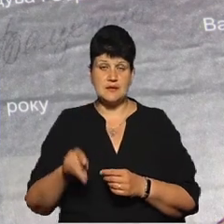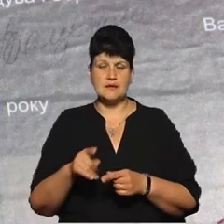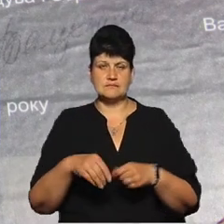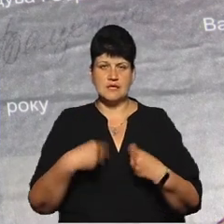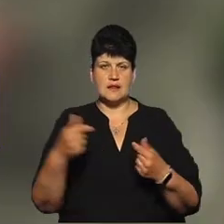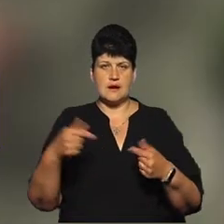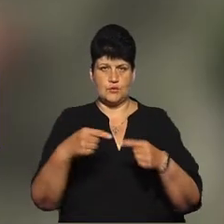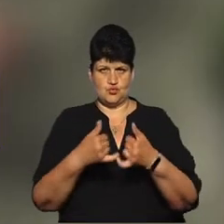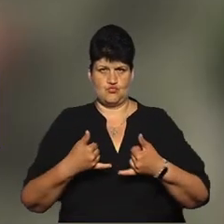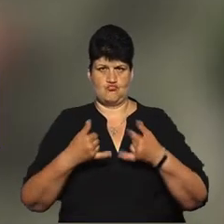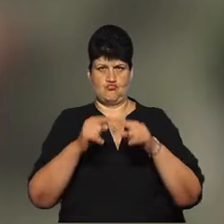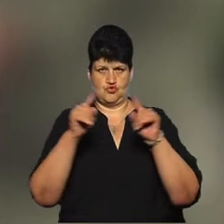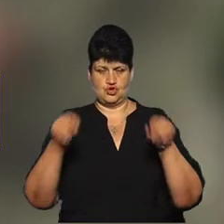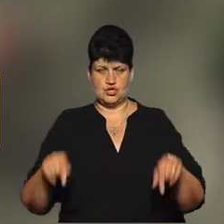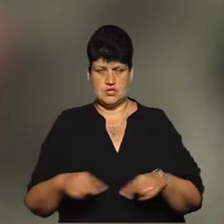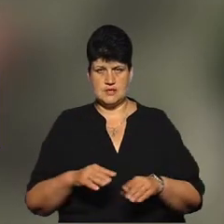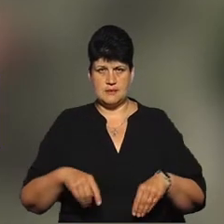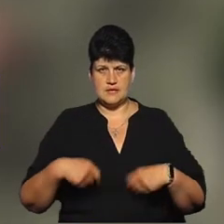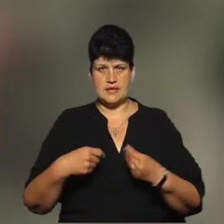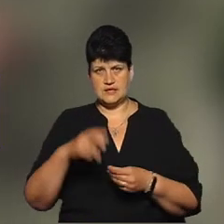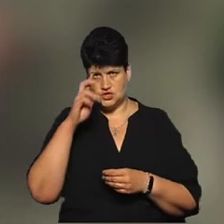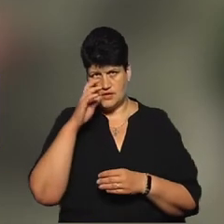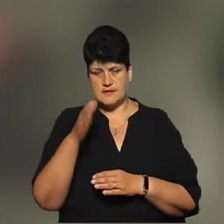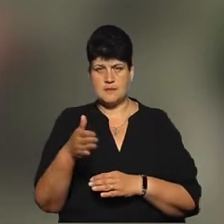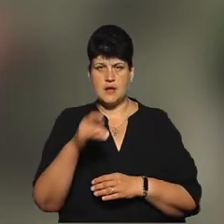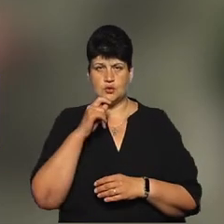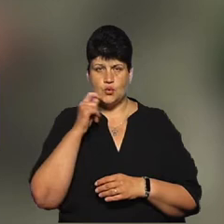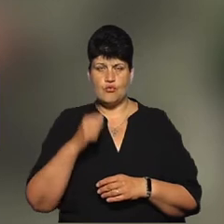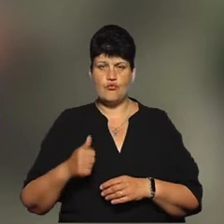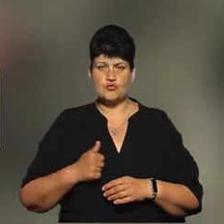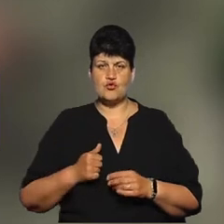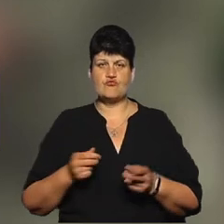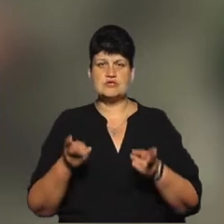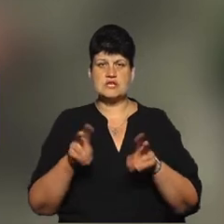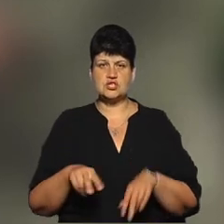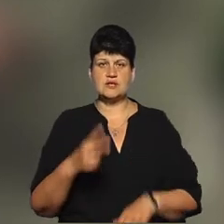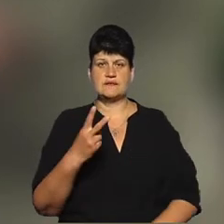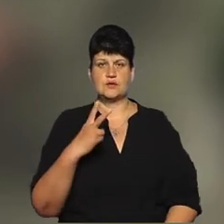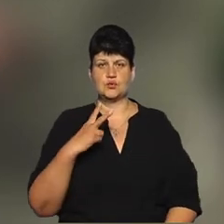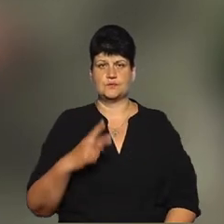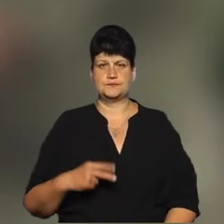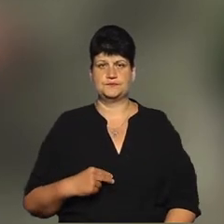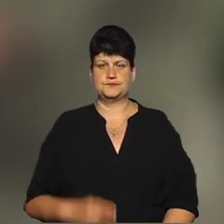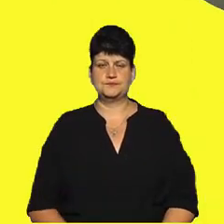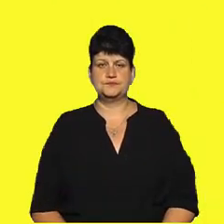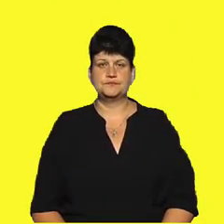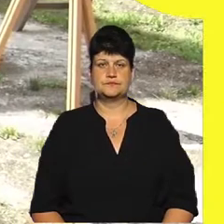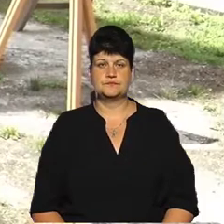грамоту пошани та скорботи та передали державний прапор України. У військового залишилися 2 доньки.